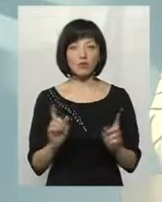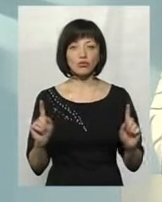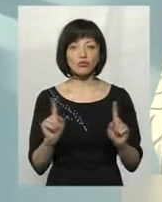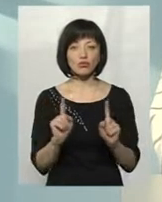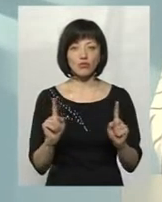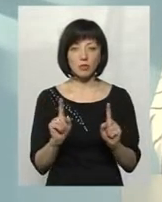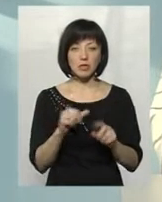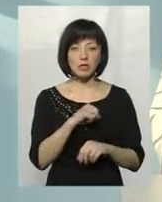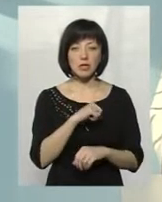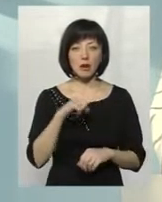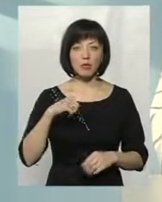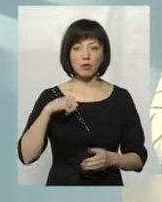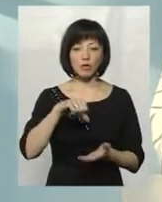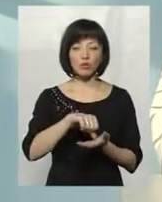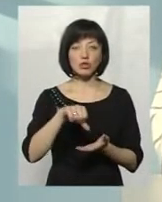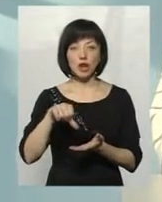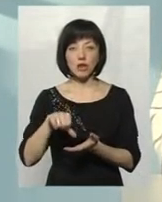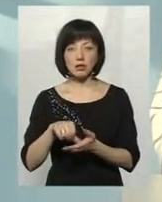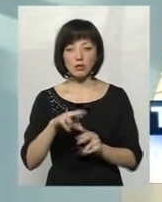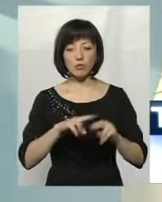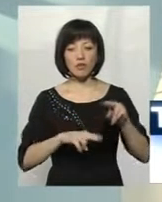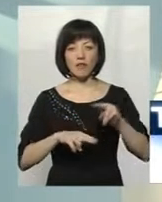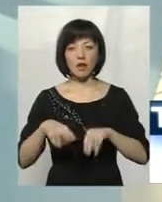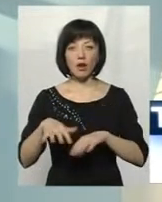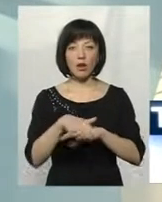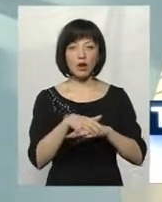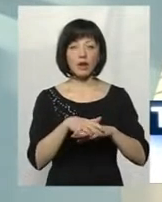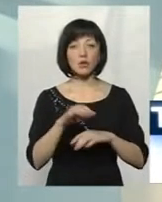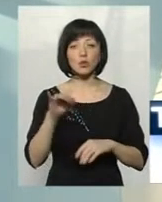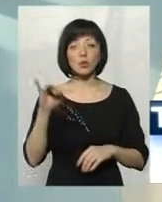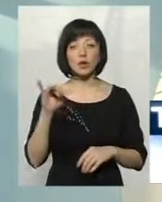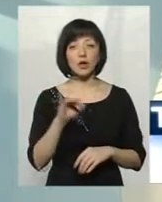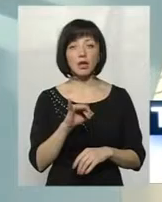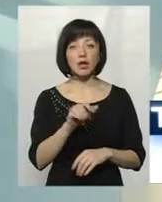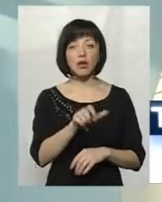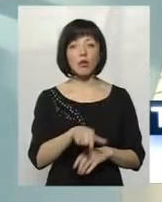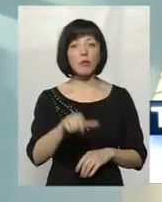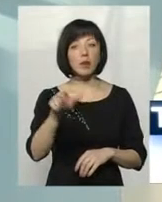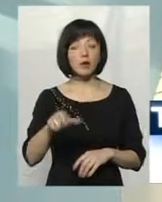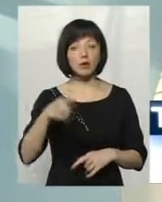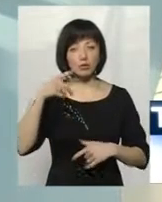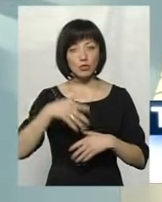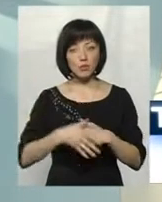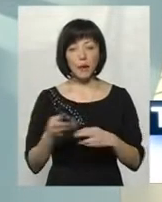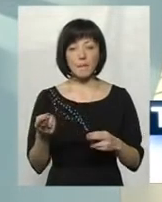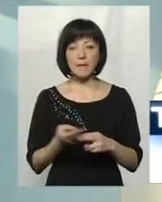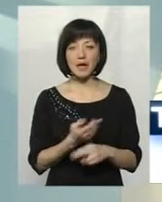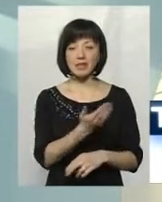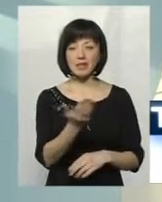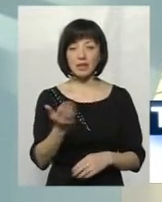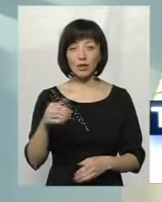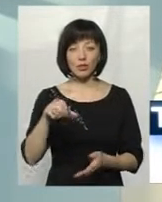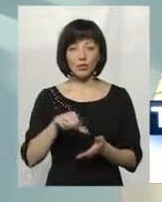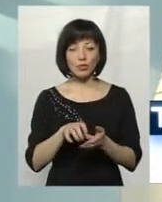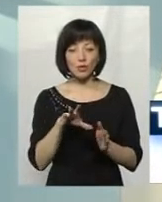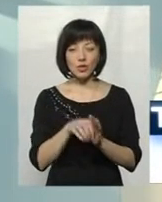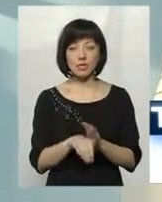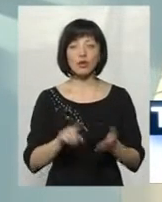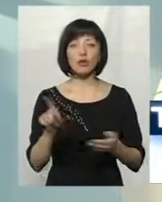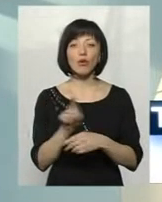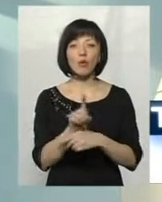і самі гравці будівельного ринку, і громадяни зрозуміли, що без їх участі нормального генерального